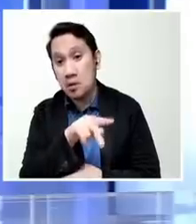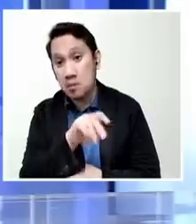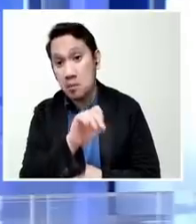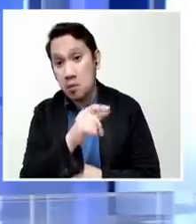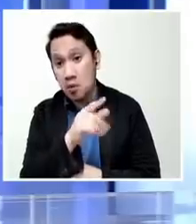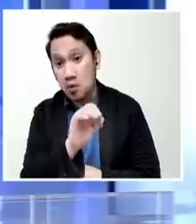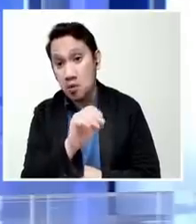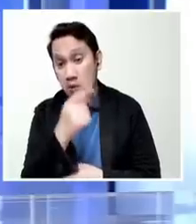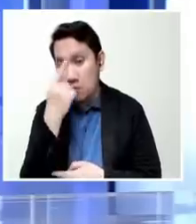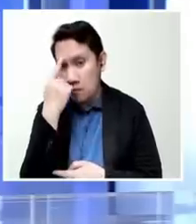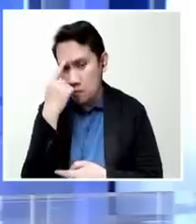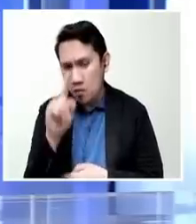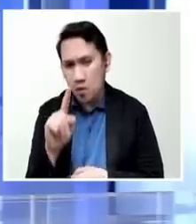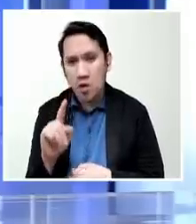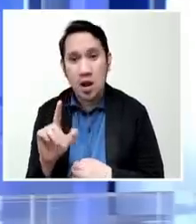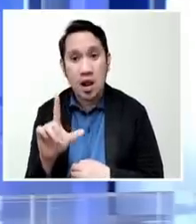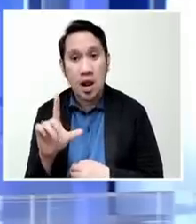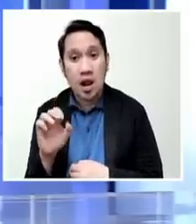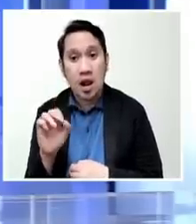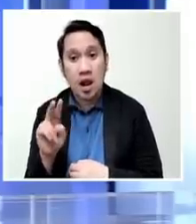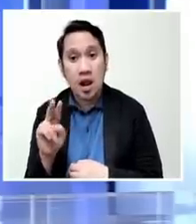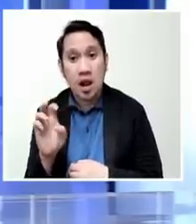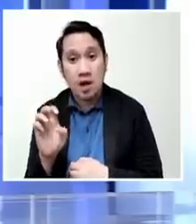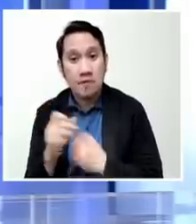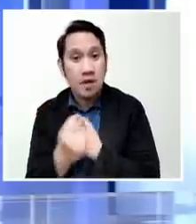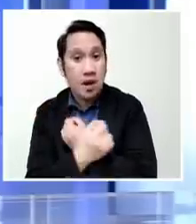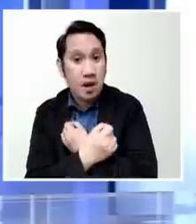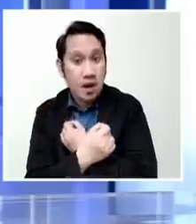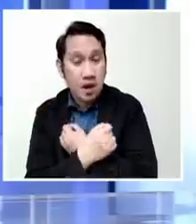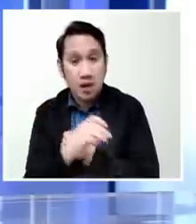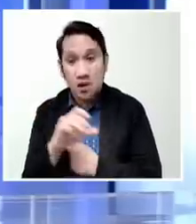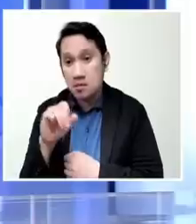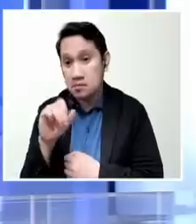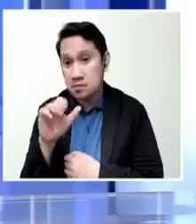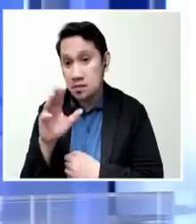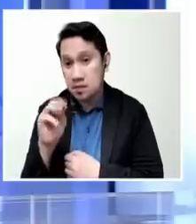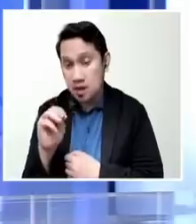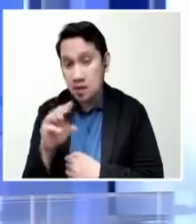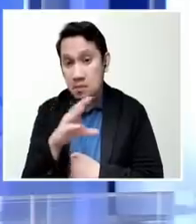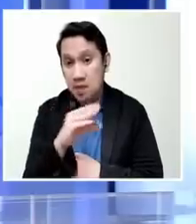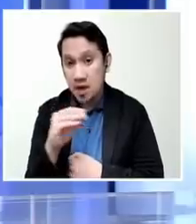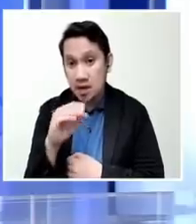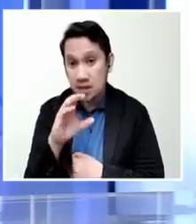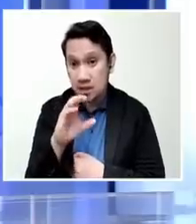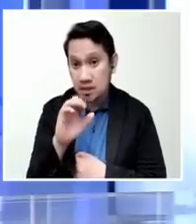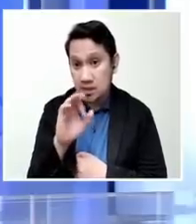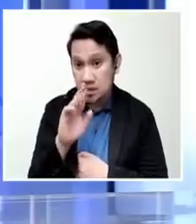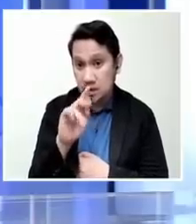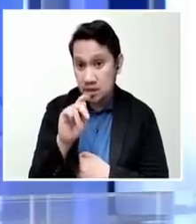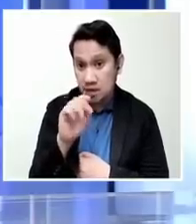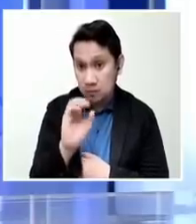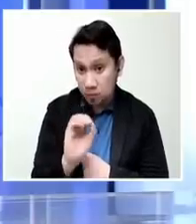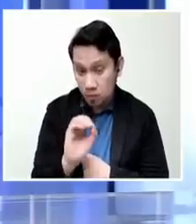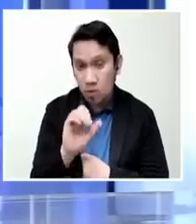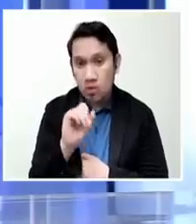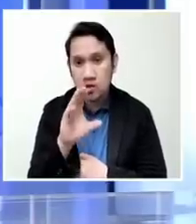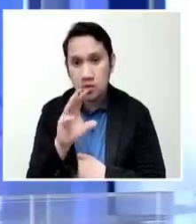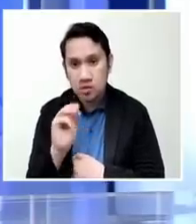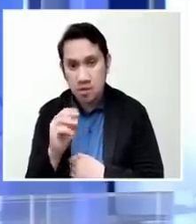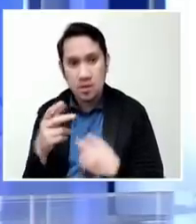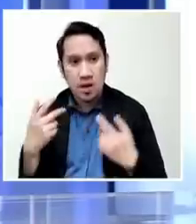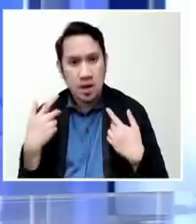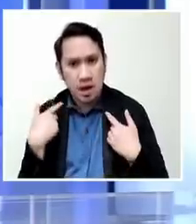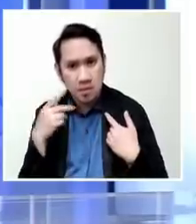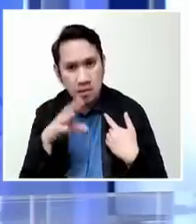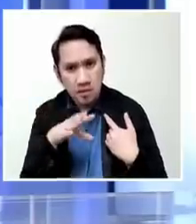sa love scam at cryptocurrency scam. Nadiskubre ng mga otoridad sa lugar ang kama, mga damit